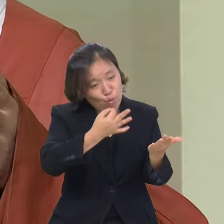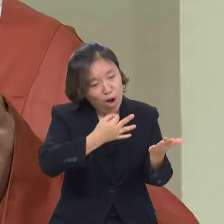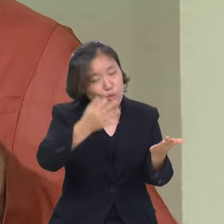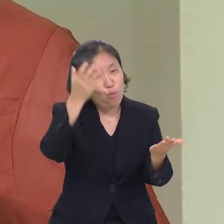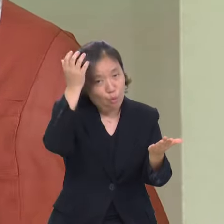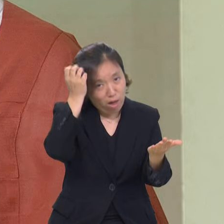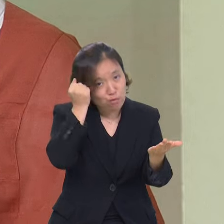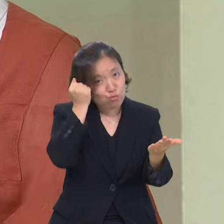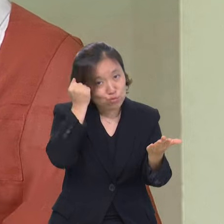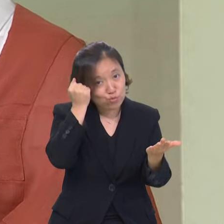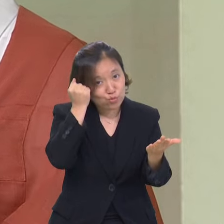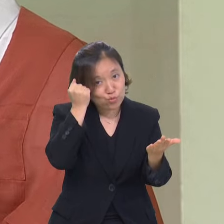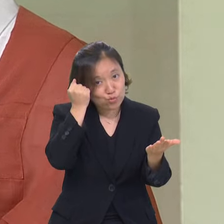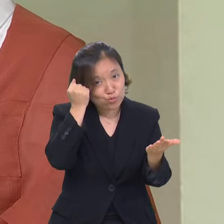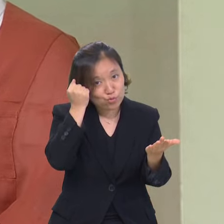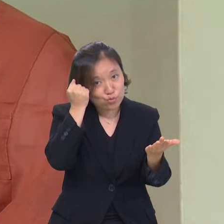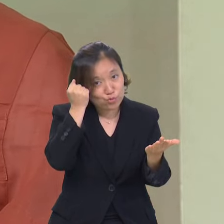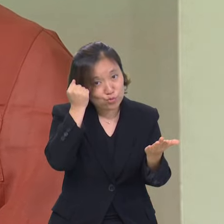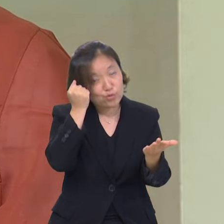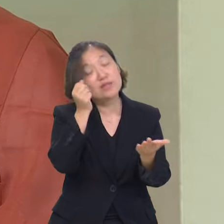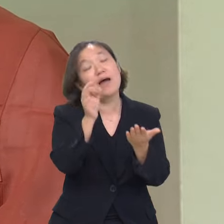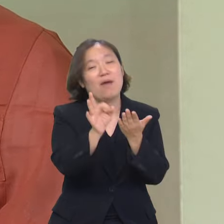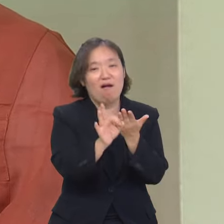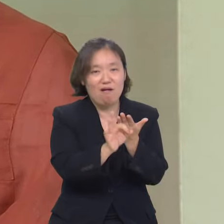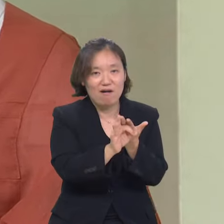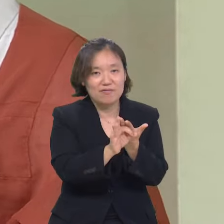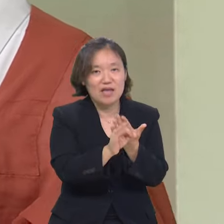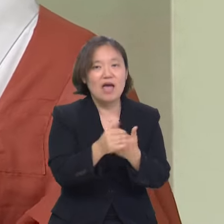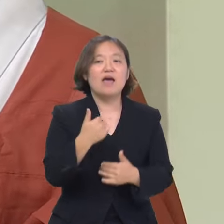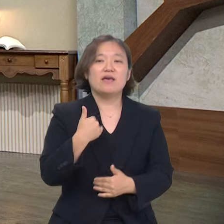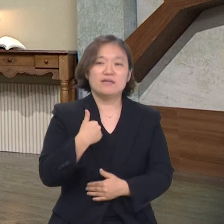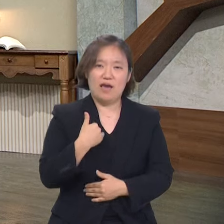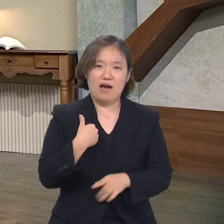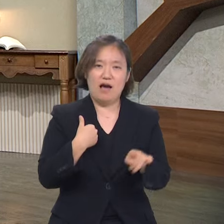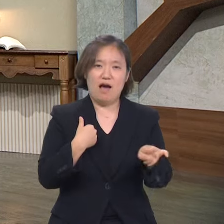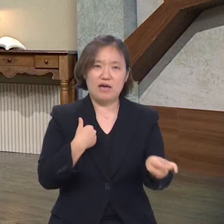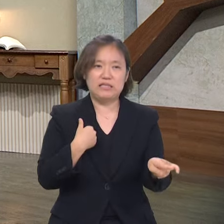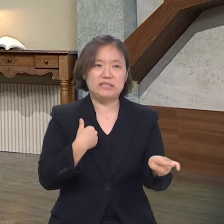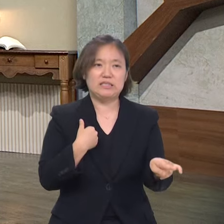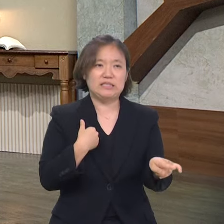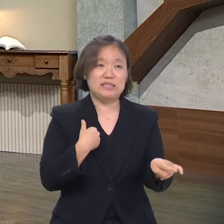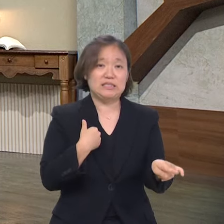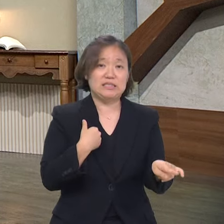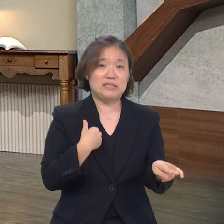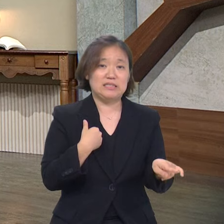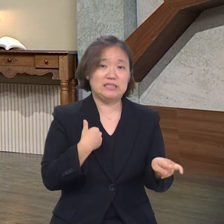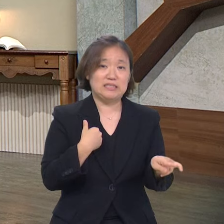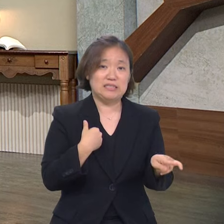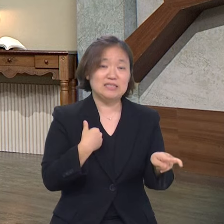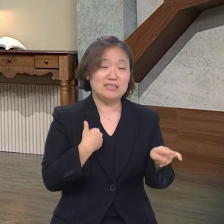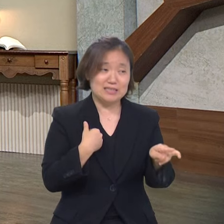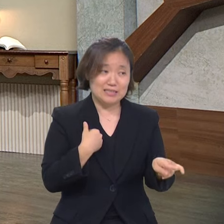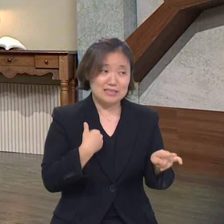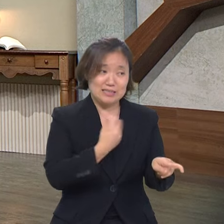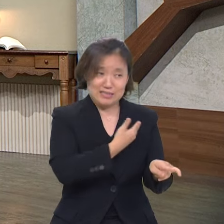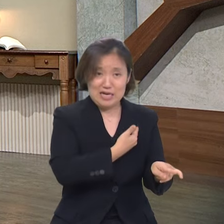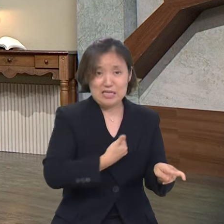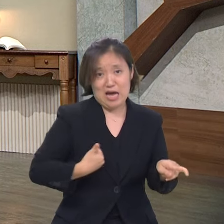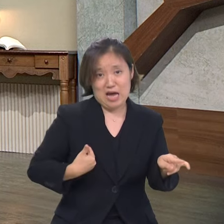독송하고이 법화경을 가까이 한다며 제가 그 법화경을 수지하는 그